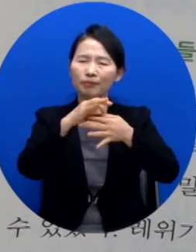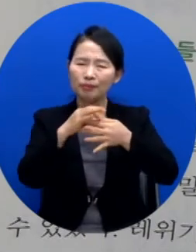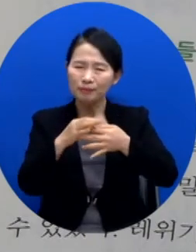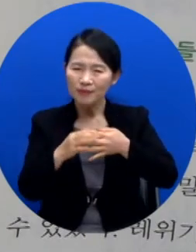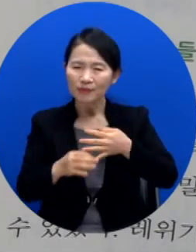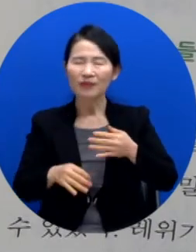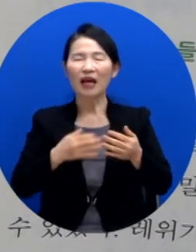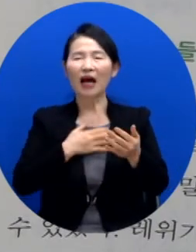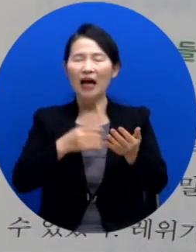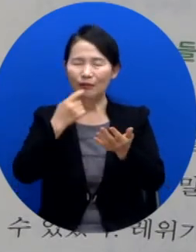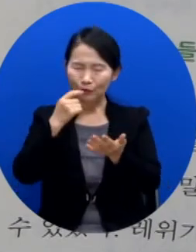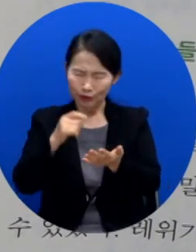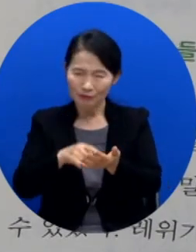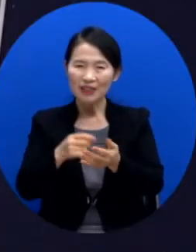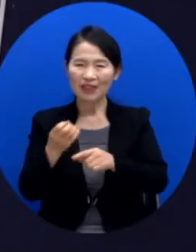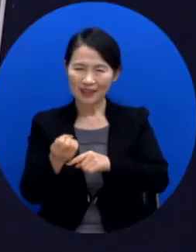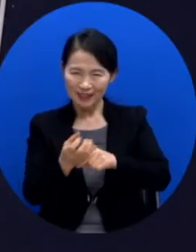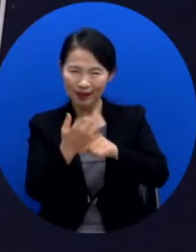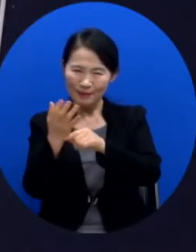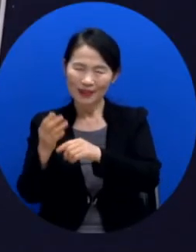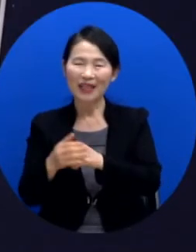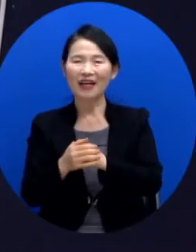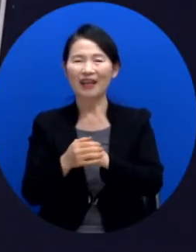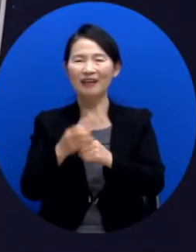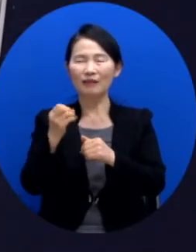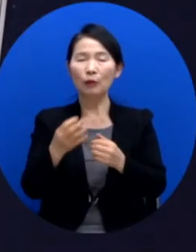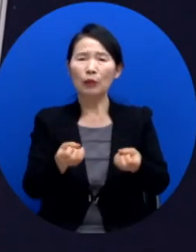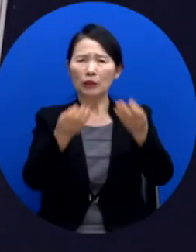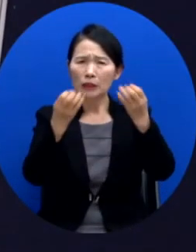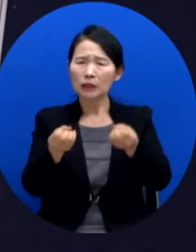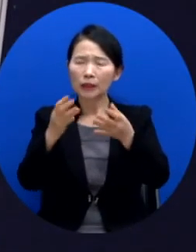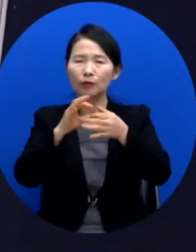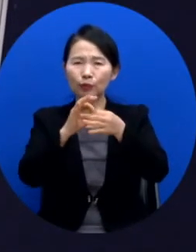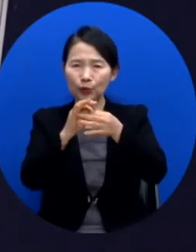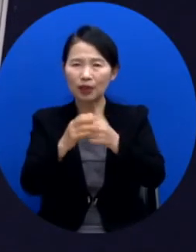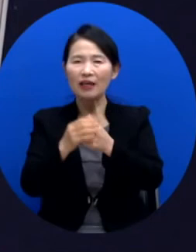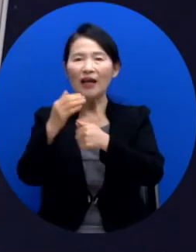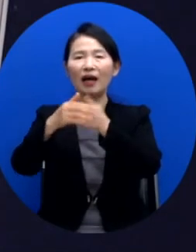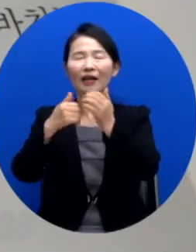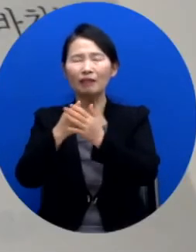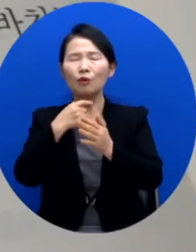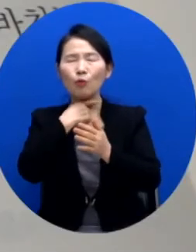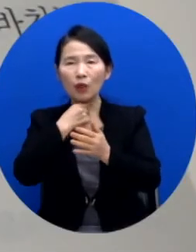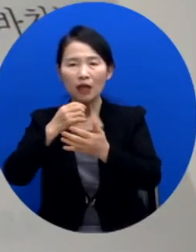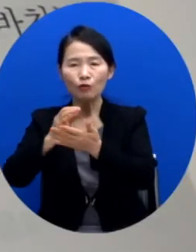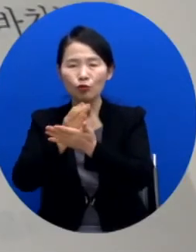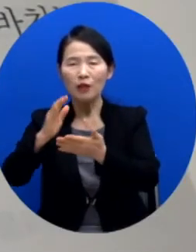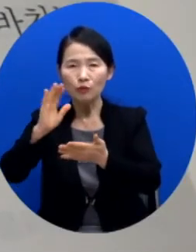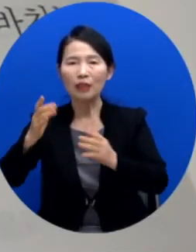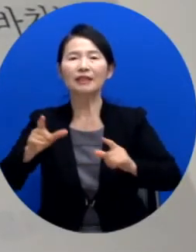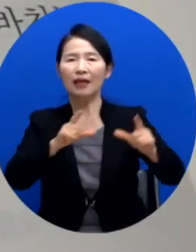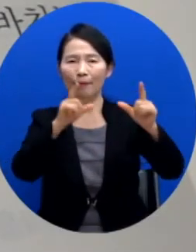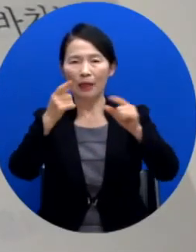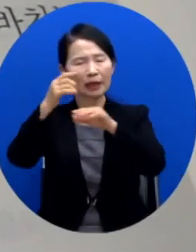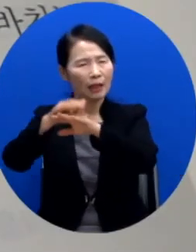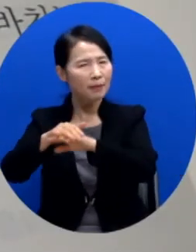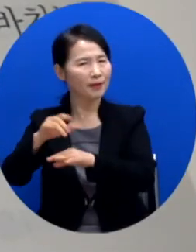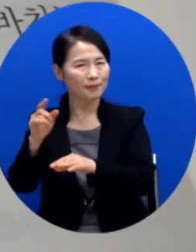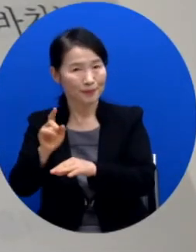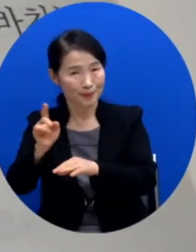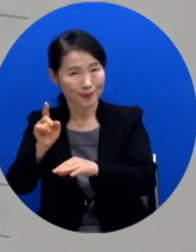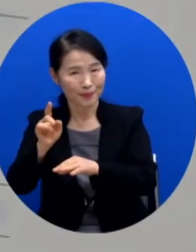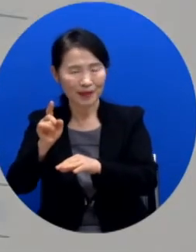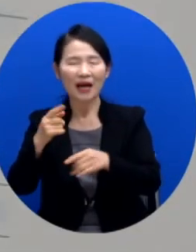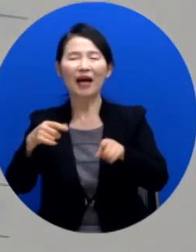알기 쉽게 전합니다. 또 이 제사를 통해 하나님이 원하는 구별된 삶과 예배는 어떠한지 독자와